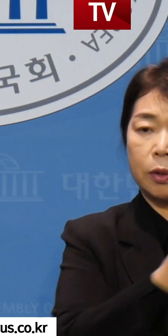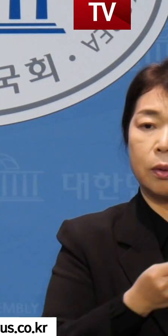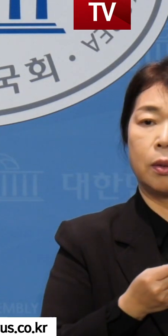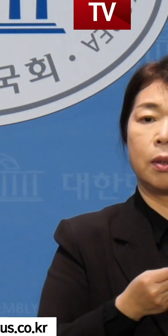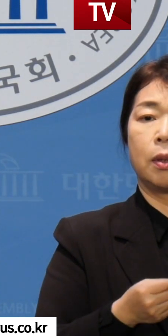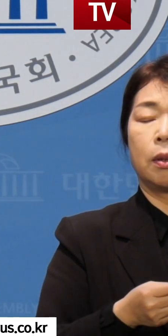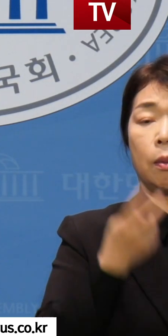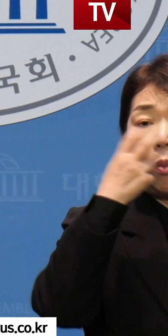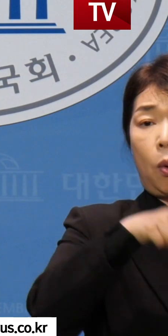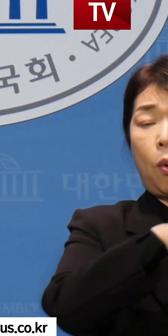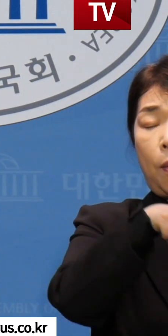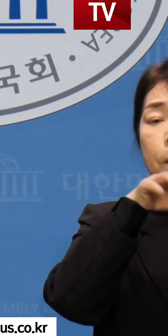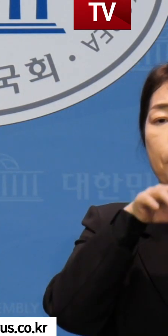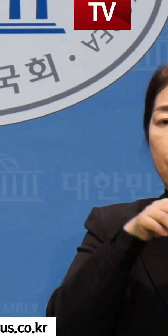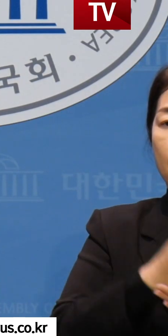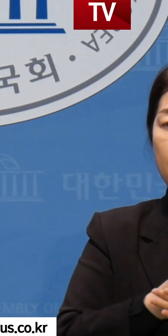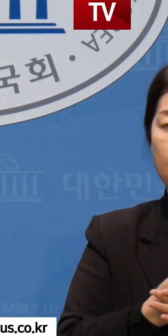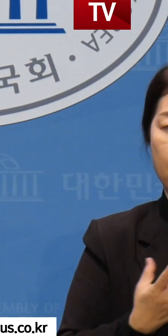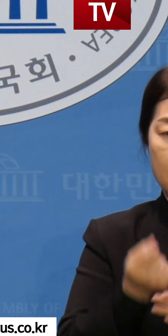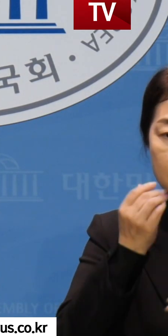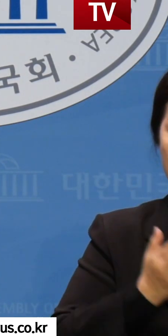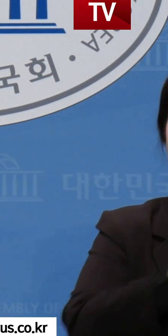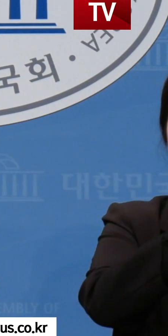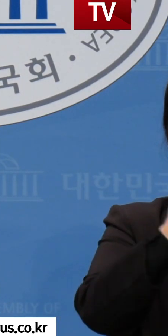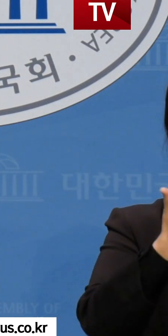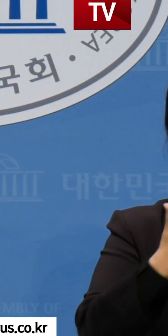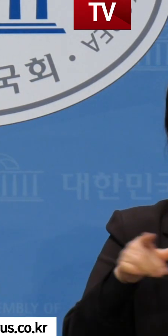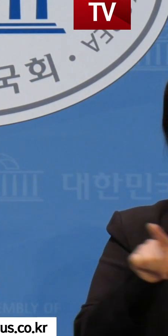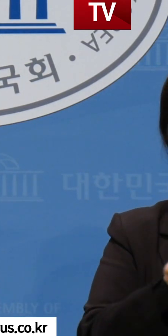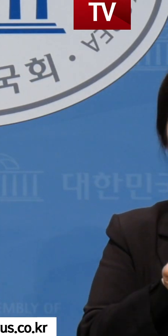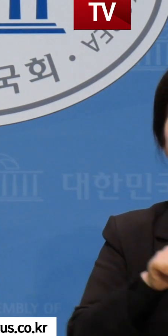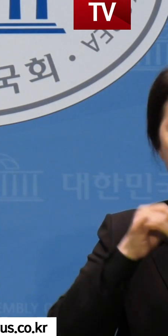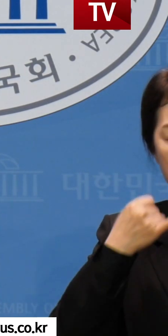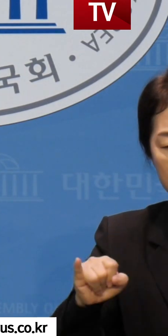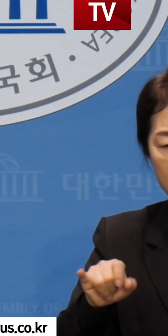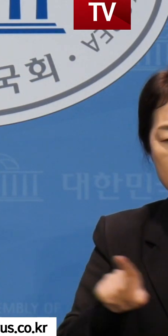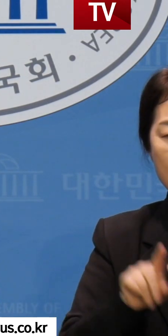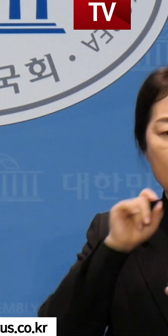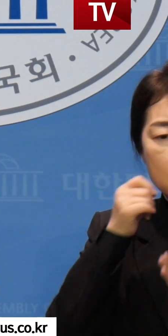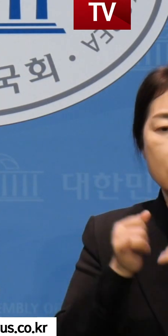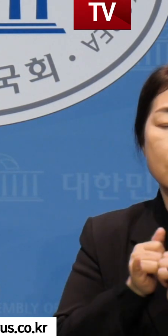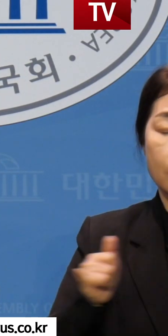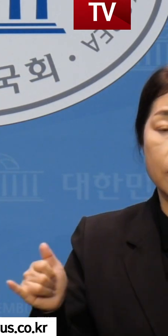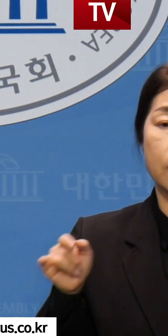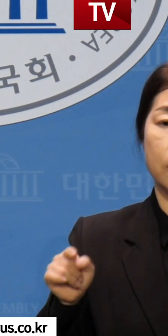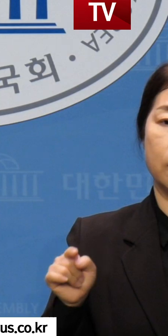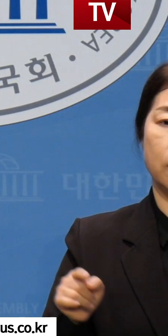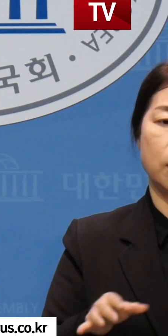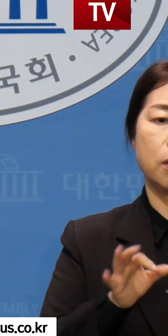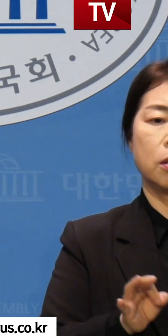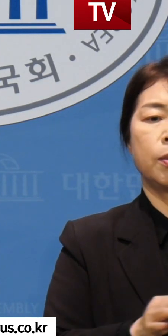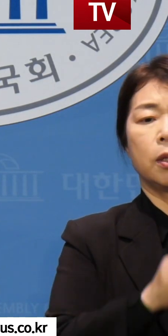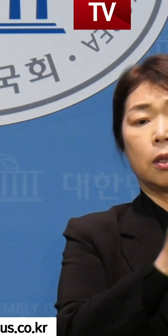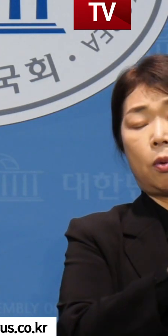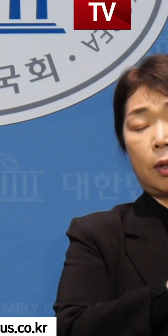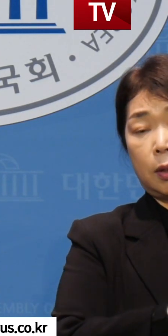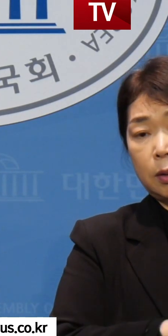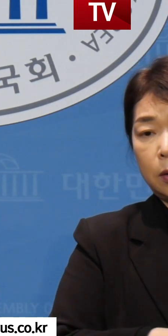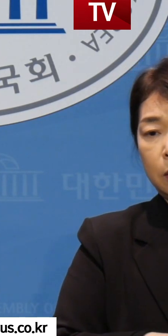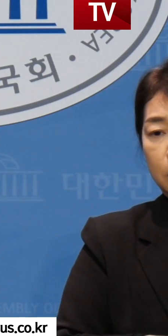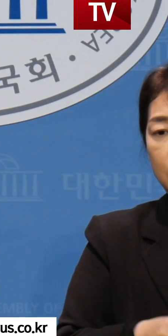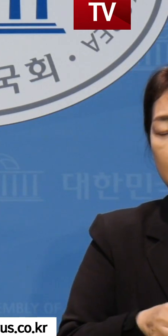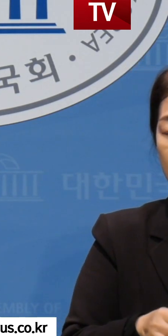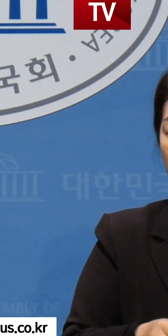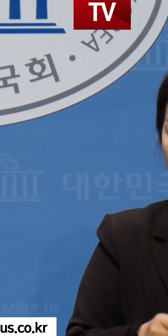개인채무자보호법이 조속히 통과 시행되어 신용상태가 어려워진 개인차주의 금융기관에 대한